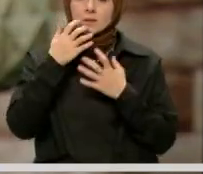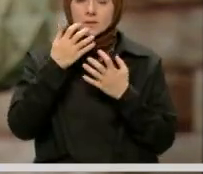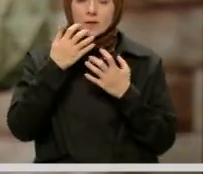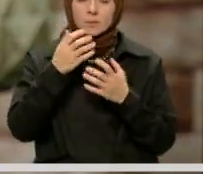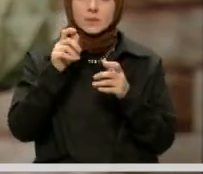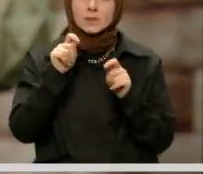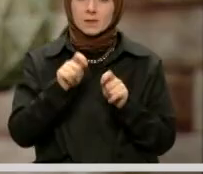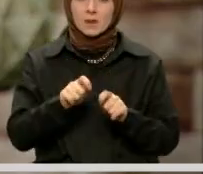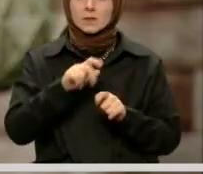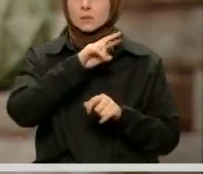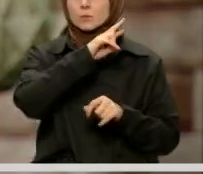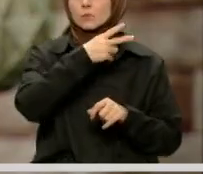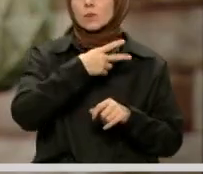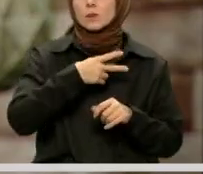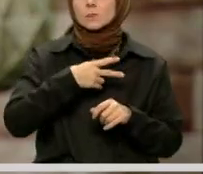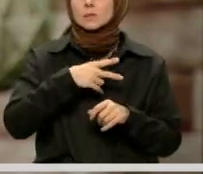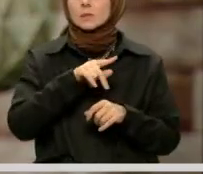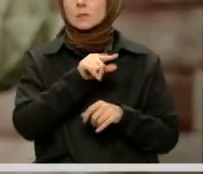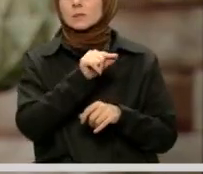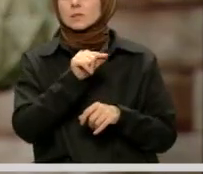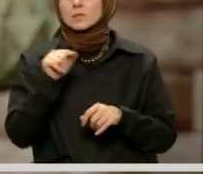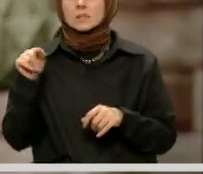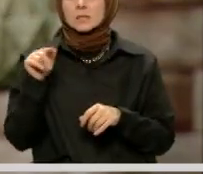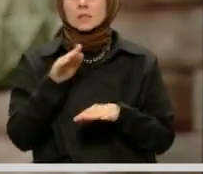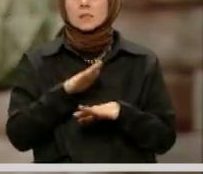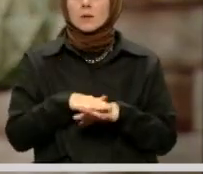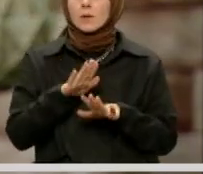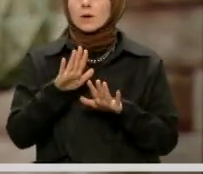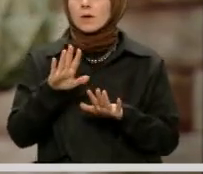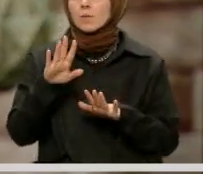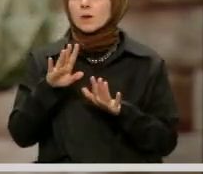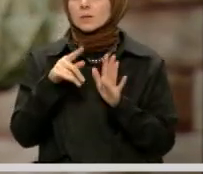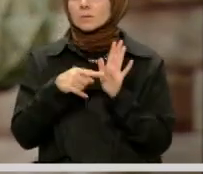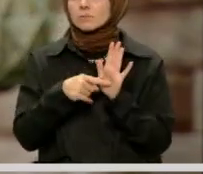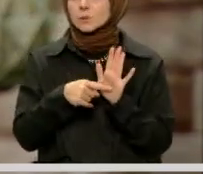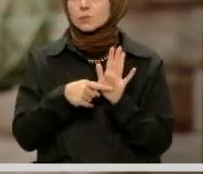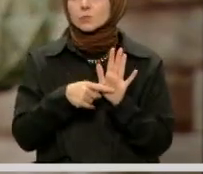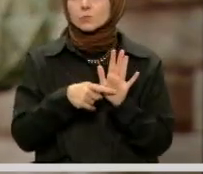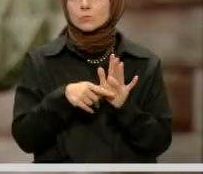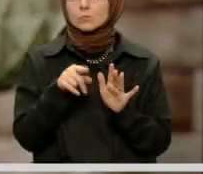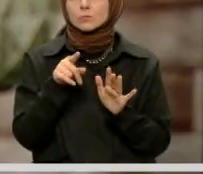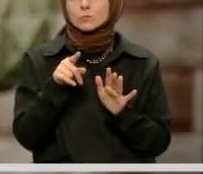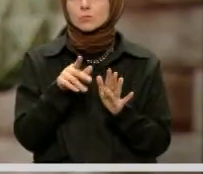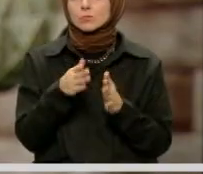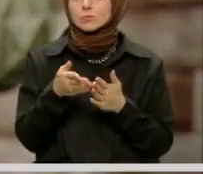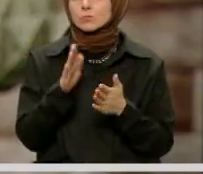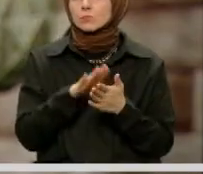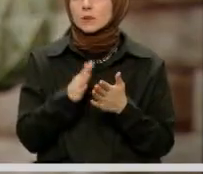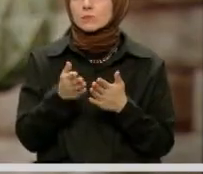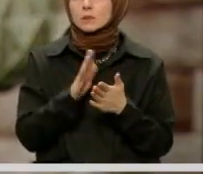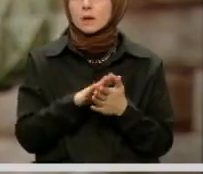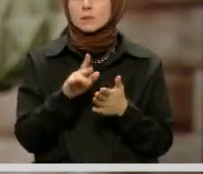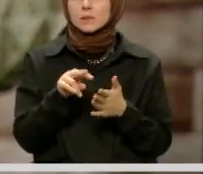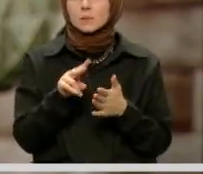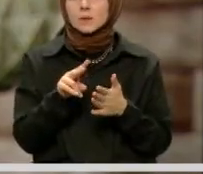eder, günahımızın üzerine bir çizgi çizer. Ama gözükür. Yani veresiye defteri gibi üzerine çizgi çizilmiştir ama